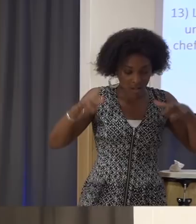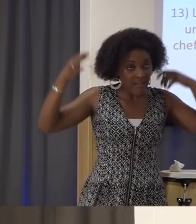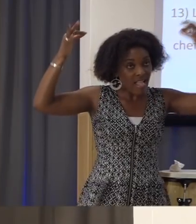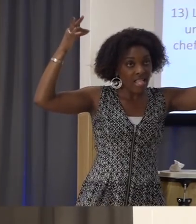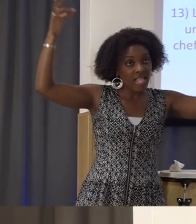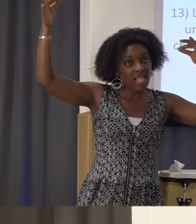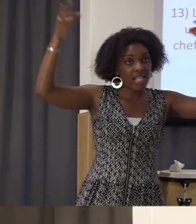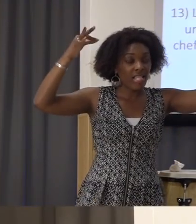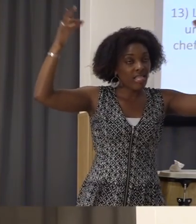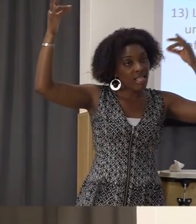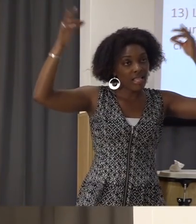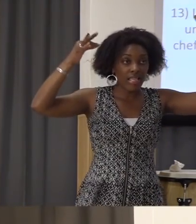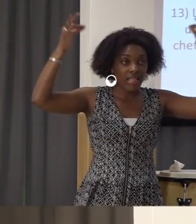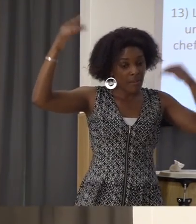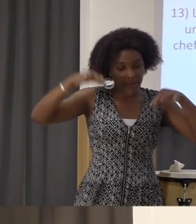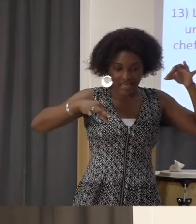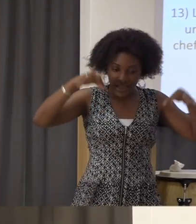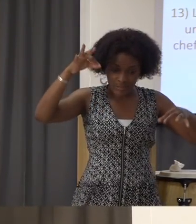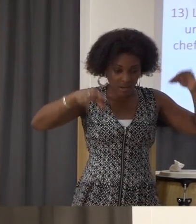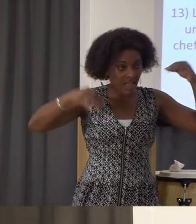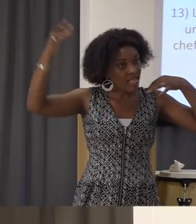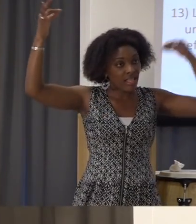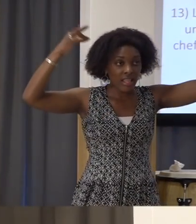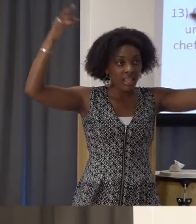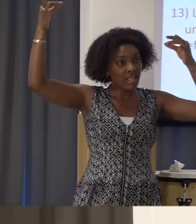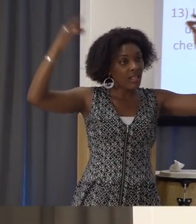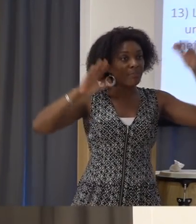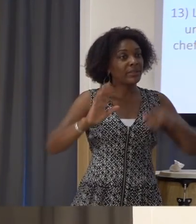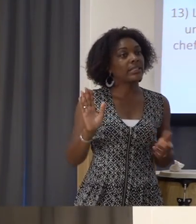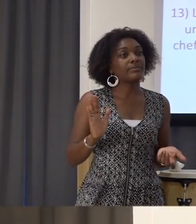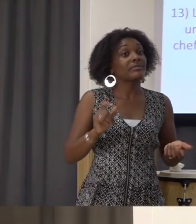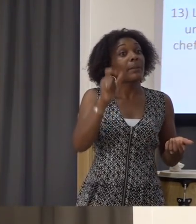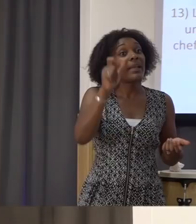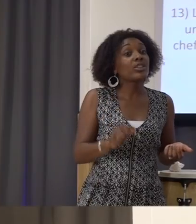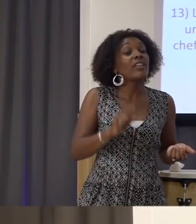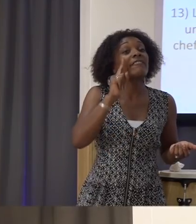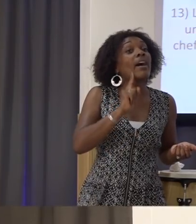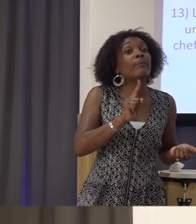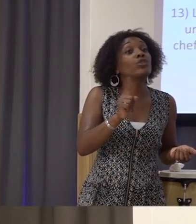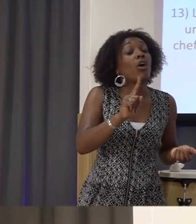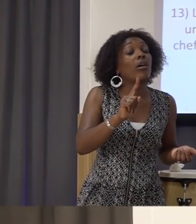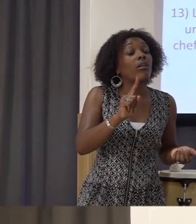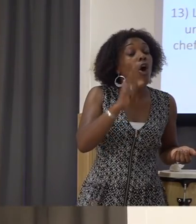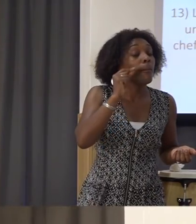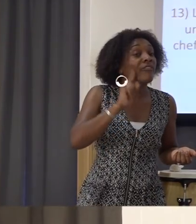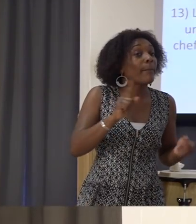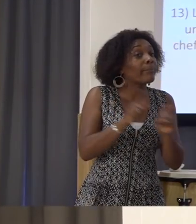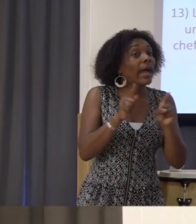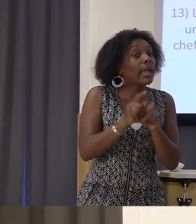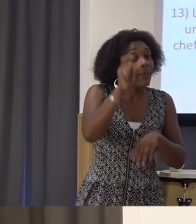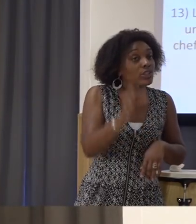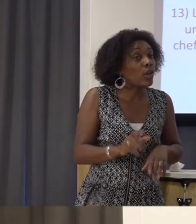Elle est manipulée. Cette personne est manipulée. Si je dis elle, je ne vise pas seulement la femme, hein, mais la